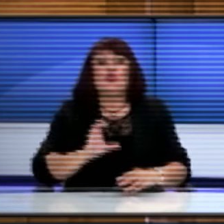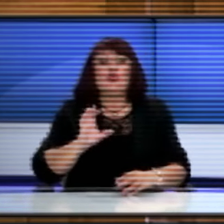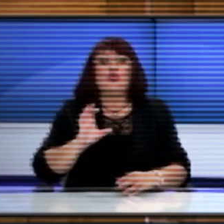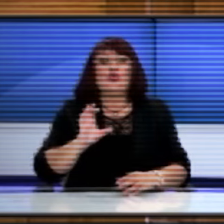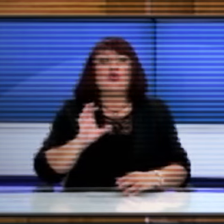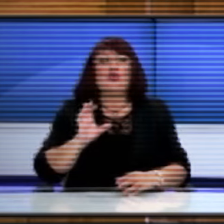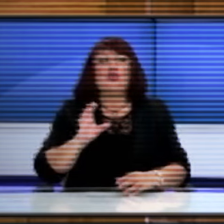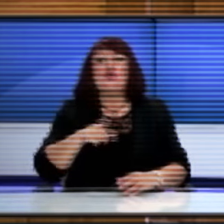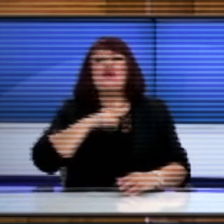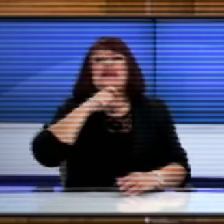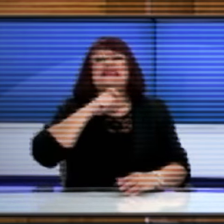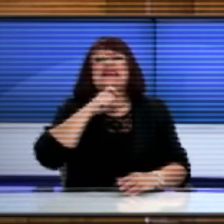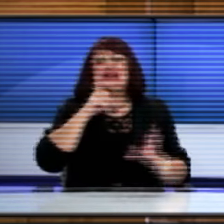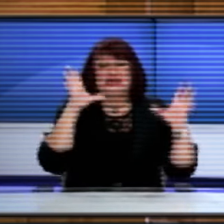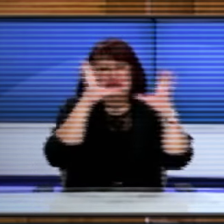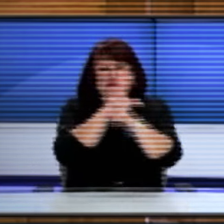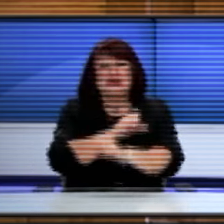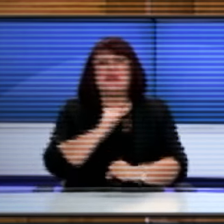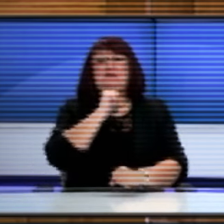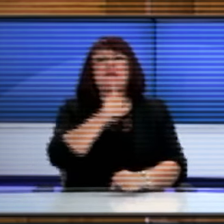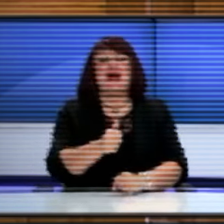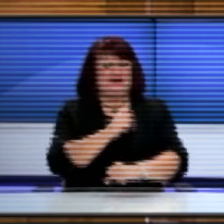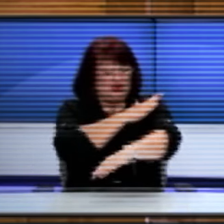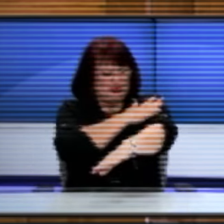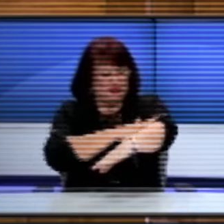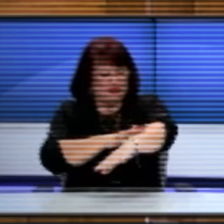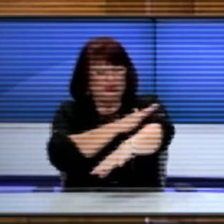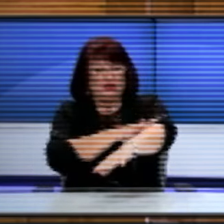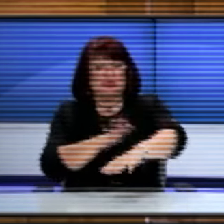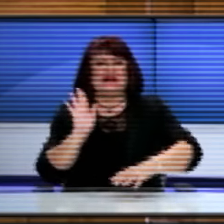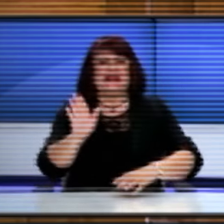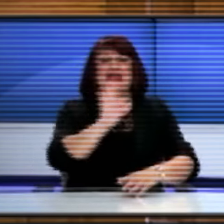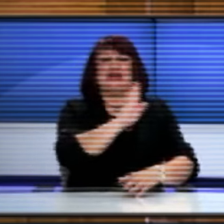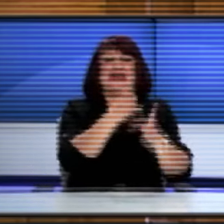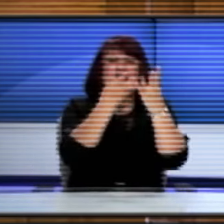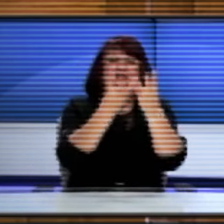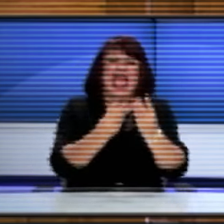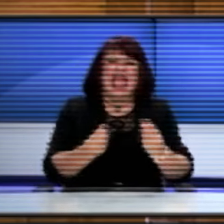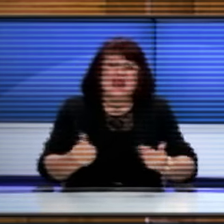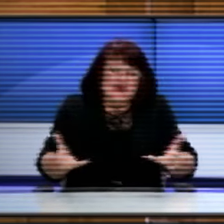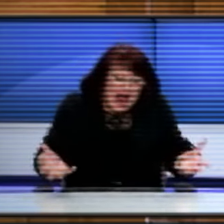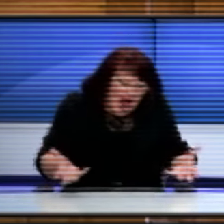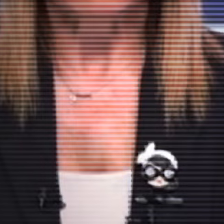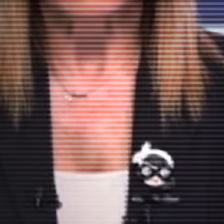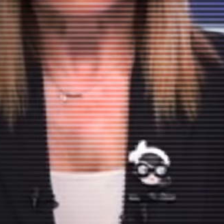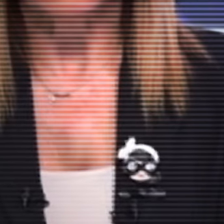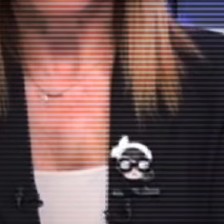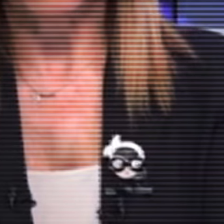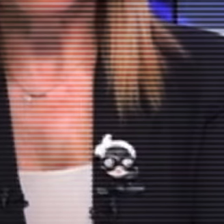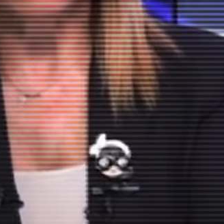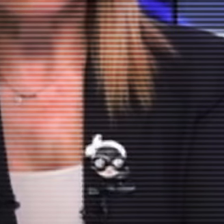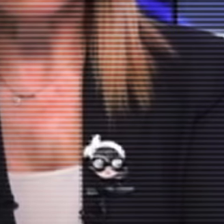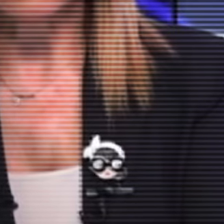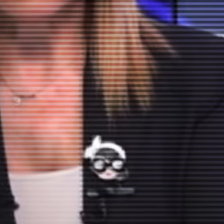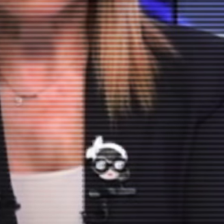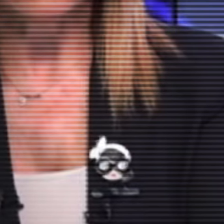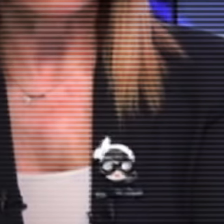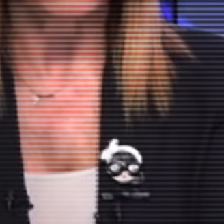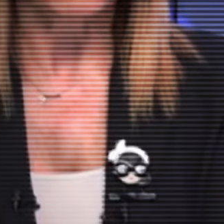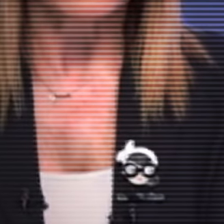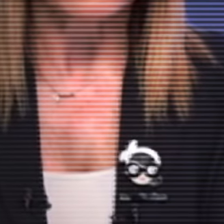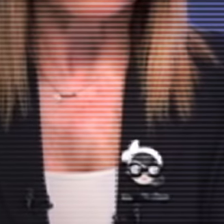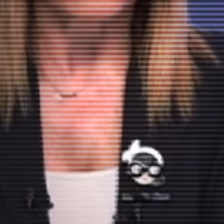μορφή κούτσουρο αν έβλεπες το δέρμα των γειτόνων σου να λιώνει από το θερμικό φορτίο στα μαριέτα να πούμε ότι